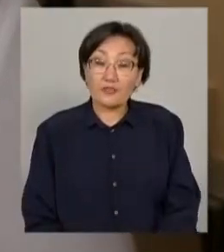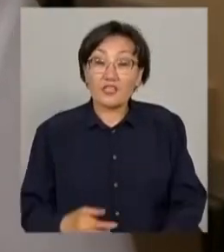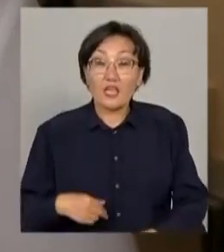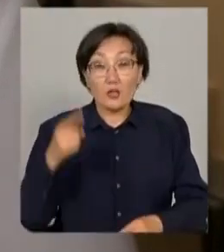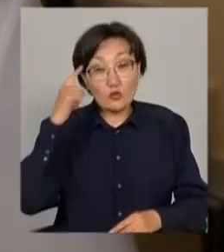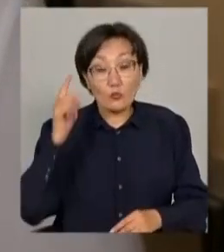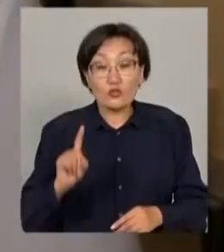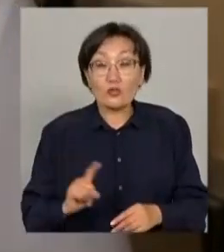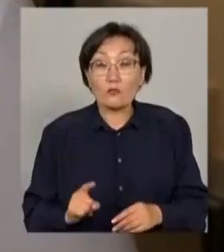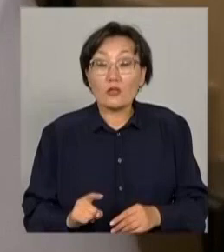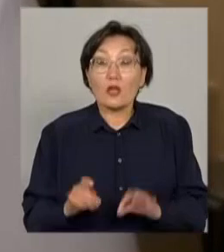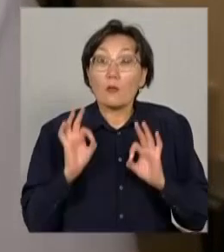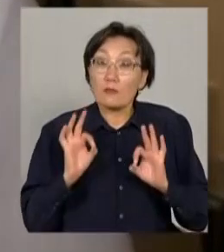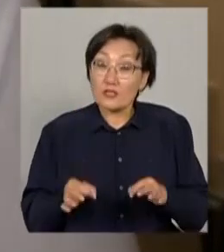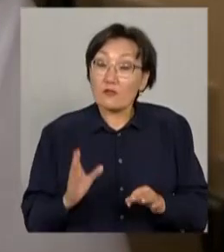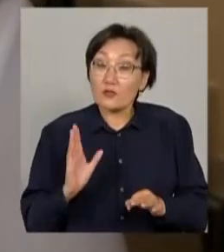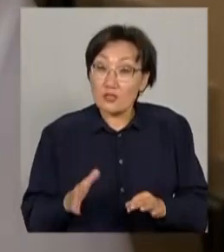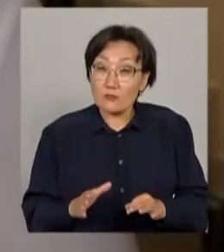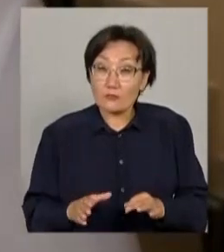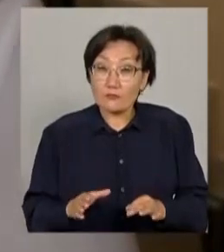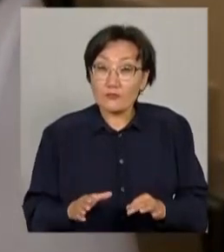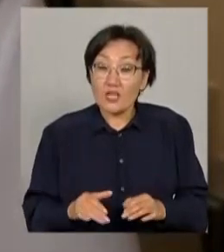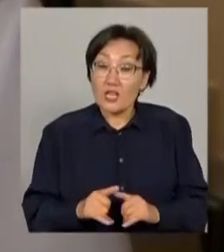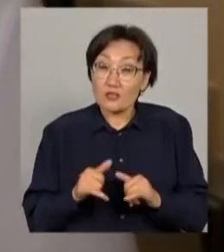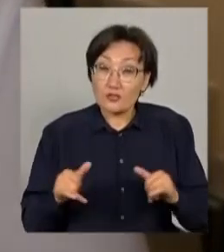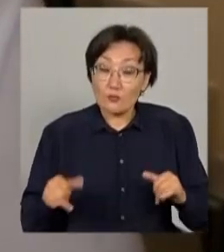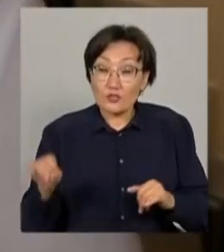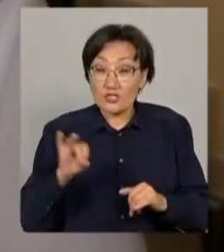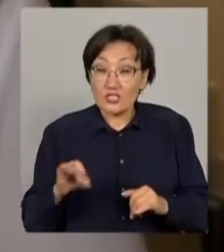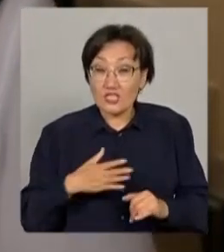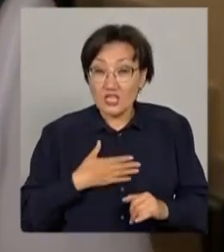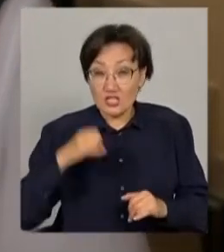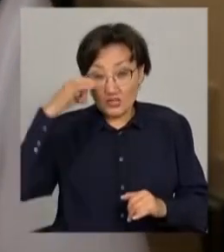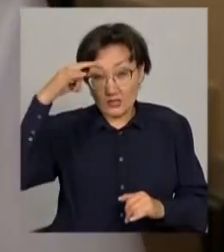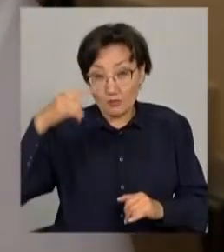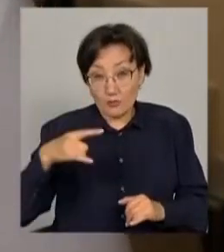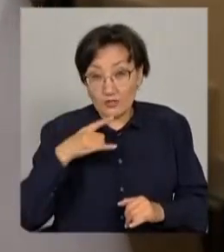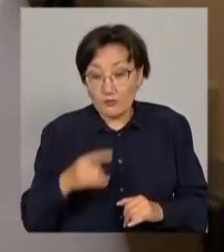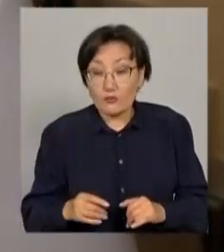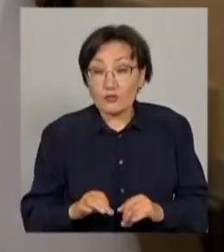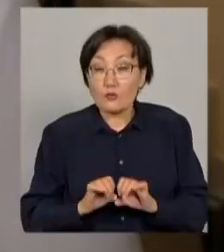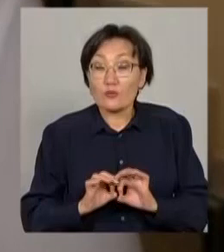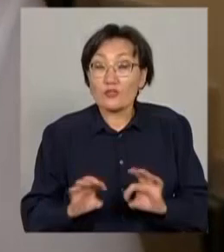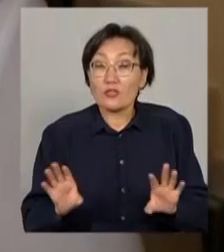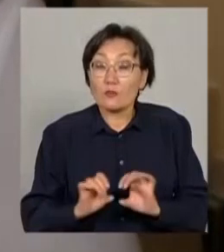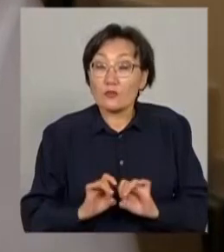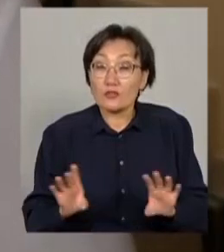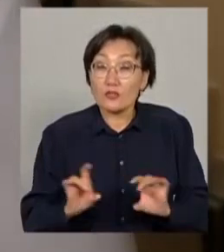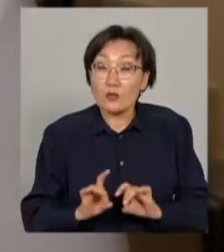что абсолютно правильно будет и логично развивать историю нашей страны и доносить ее до молодого